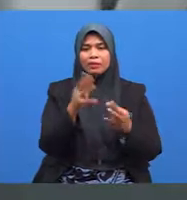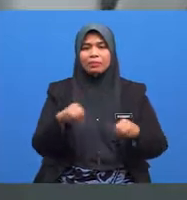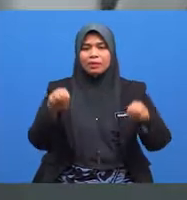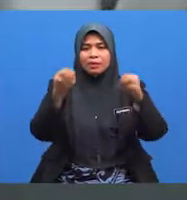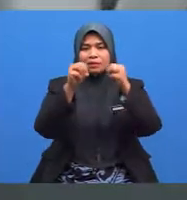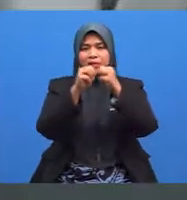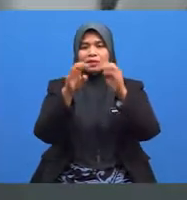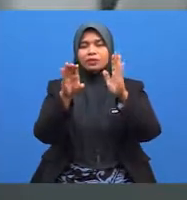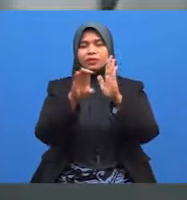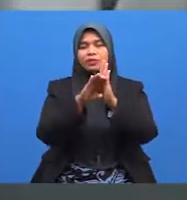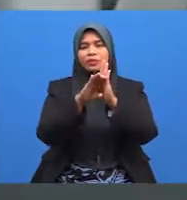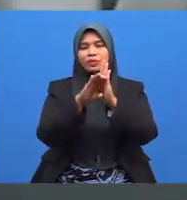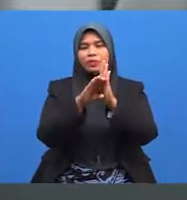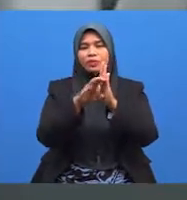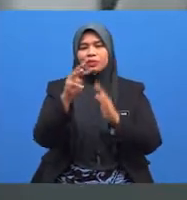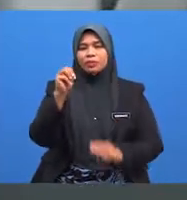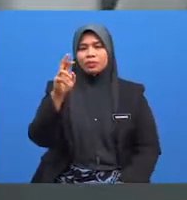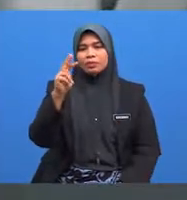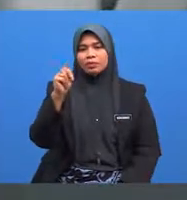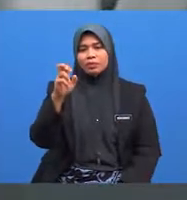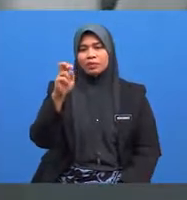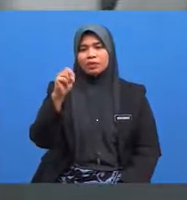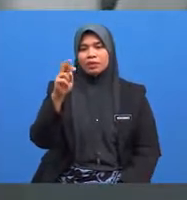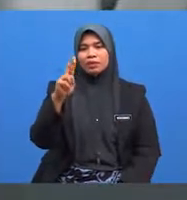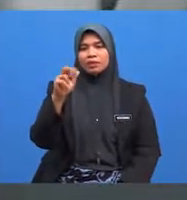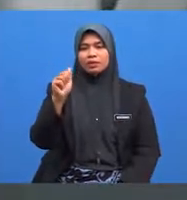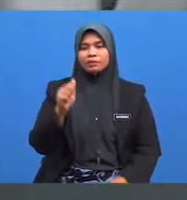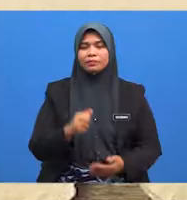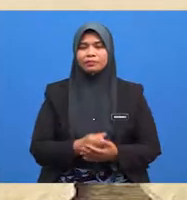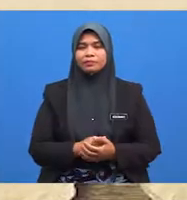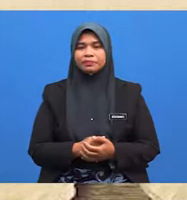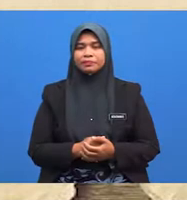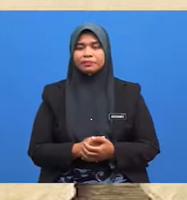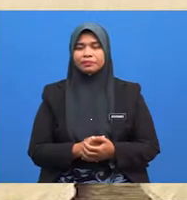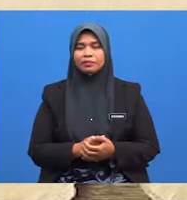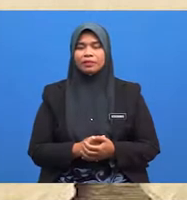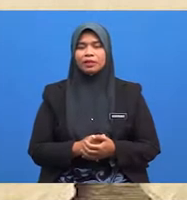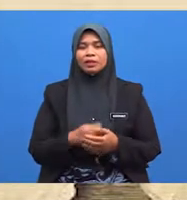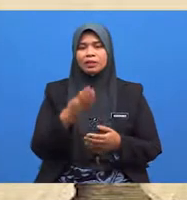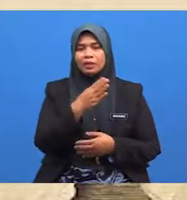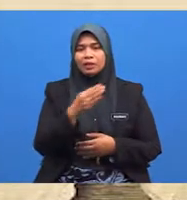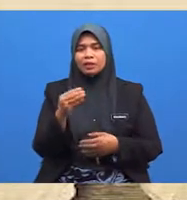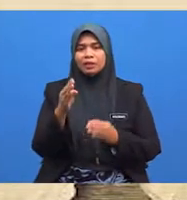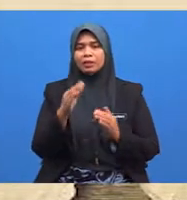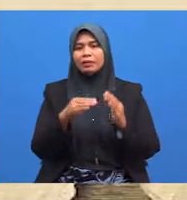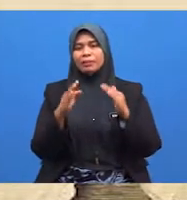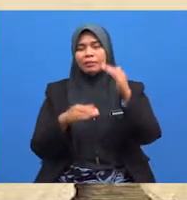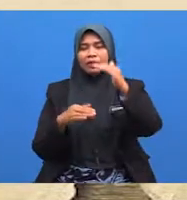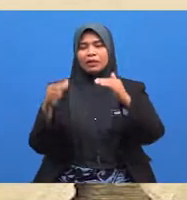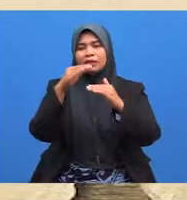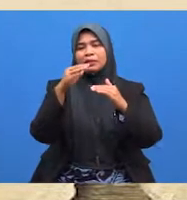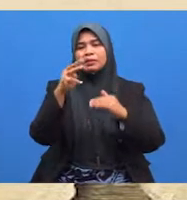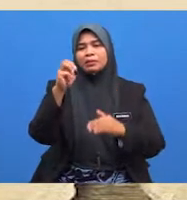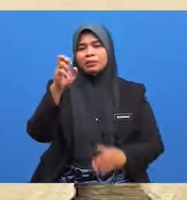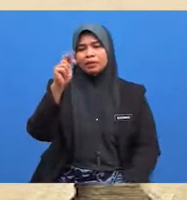Menara kebiasaannya dibina bersebelahan masjid. Contohnya, menara di Masjid Mutiara di